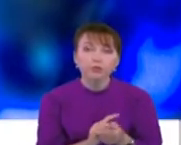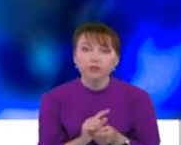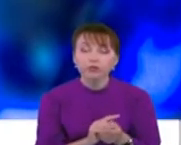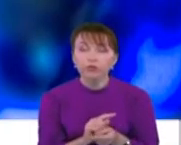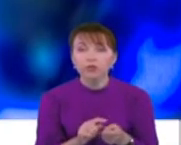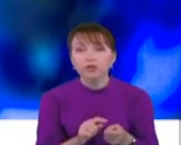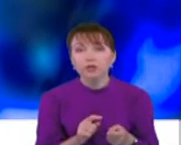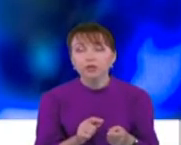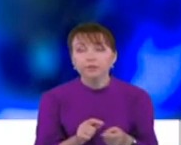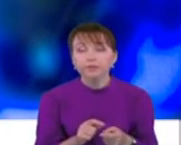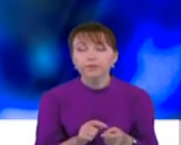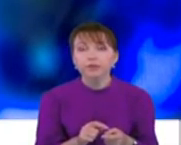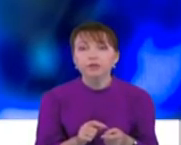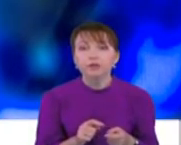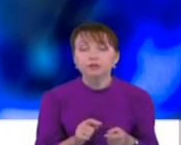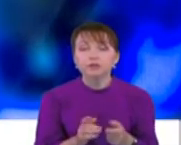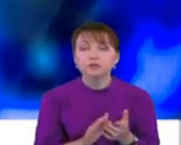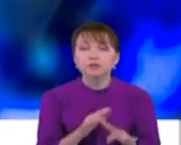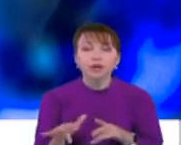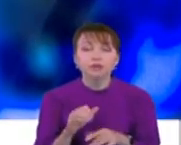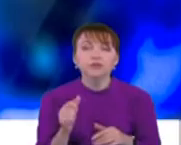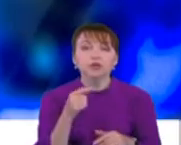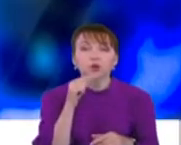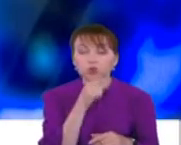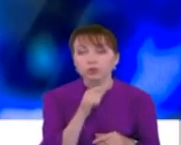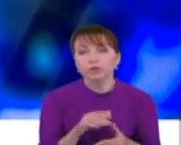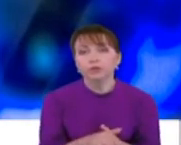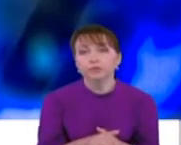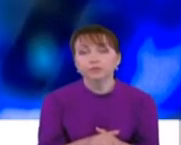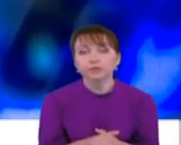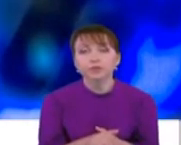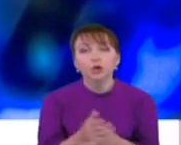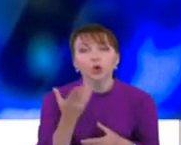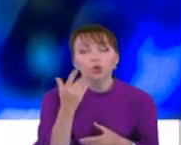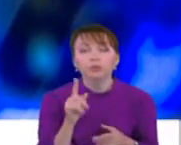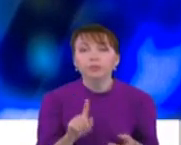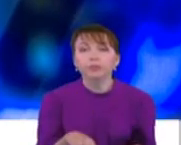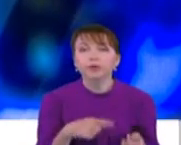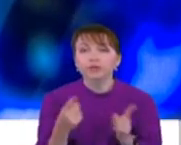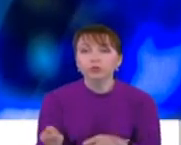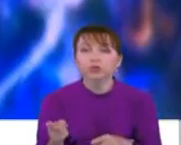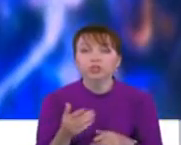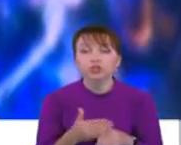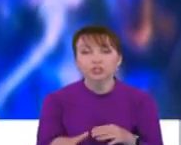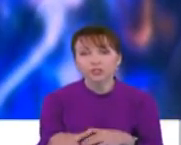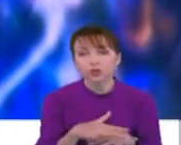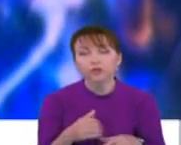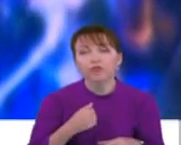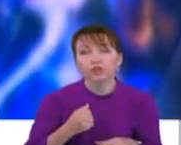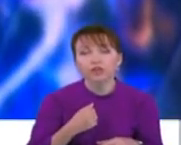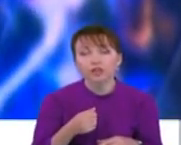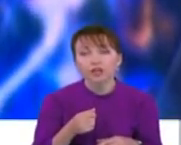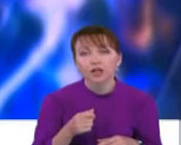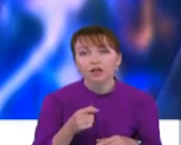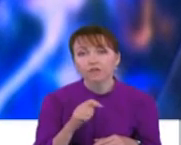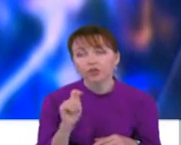діяльності економіки, переводьте її на рейки. В тому числі ми пам'ятаємо, коли ми переводили частину території на воєнний стан, але це ж було просто